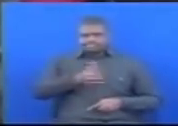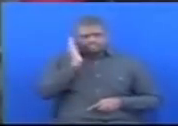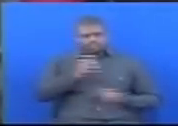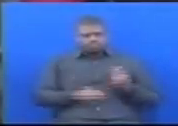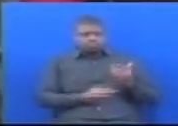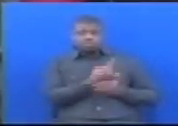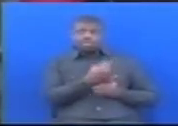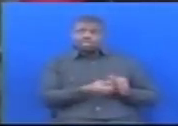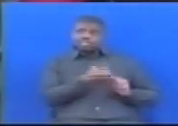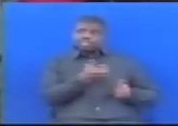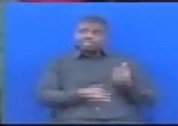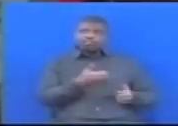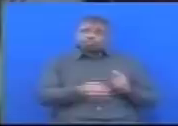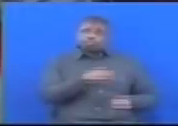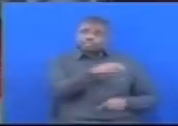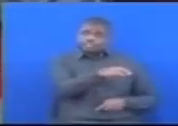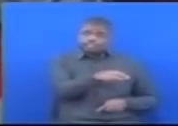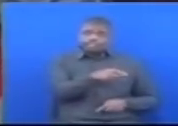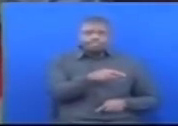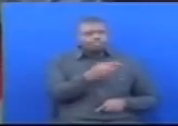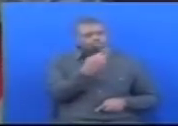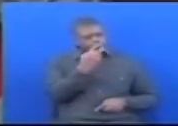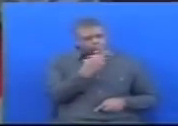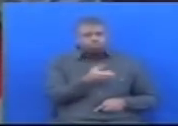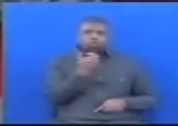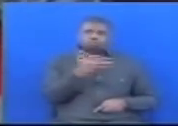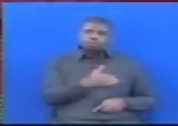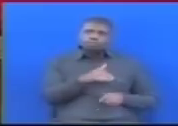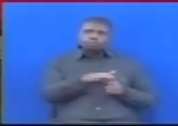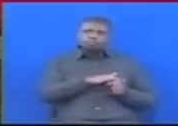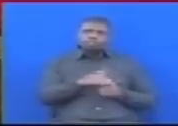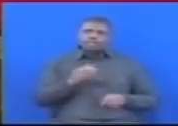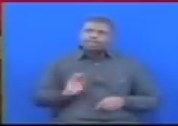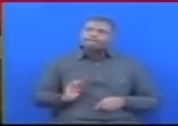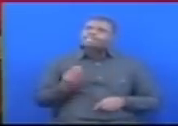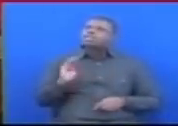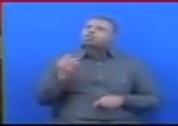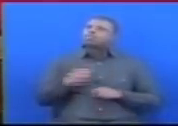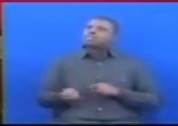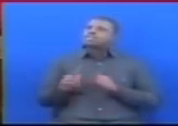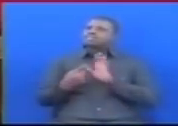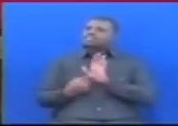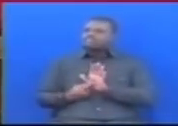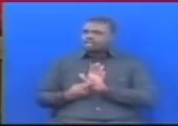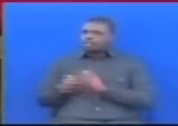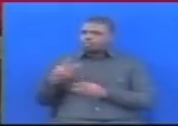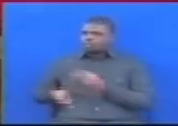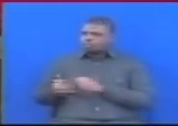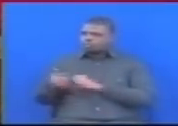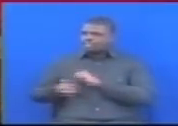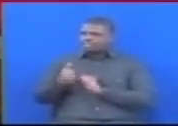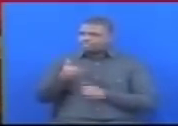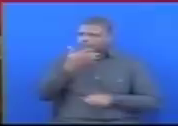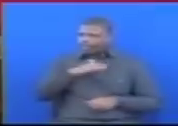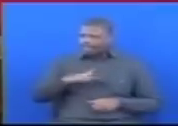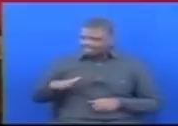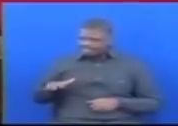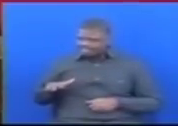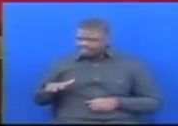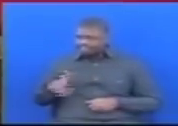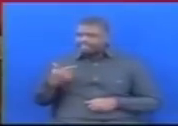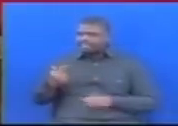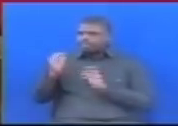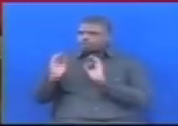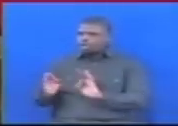kutokana na changamoto hii ya maji tumeona haja ya kutumia zaidi ya bilioni 600 katika kuhakikisha tunatatua tatizo la maji katika wilaya Igunga, Nzega pamoja na